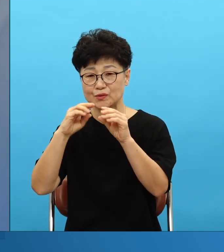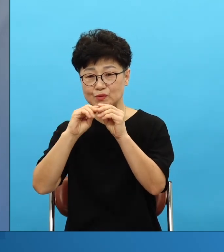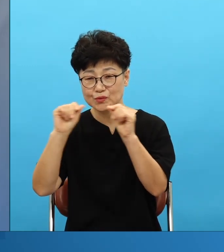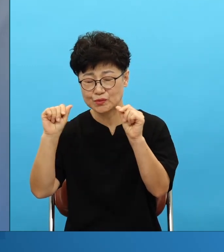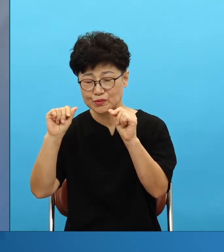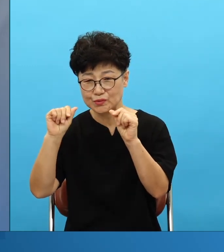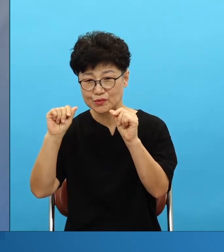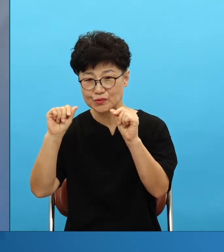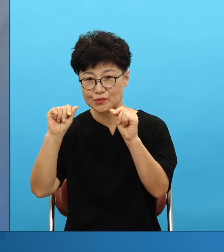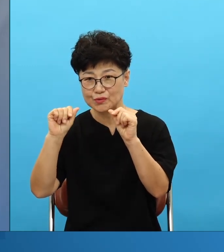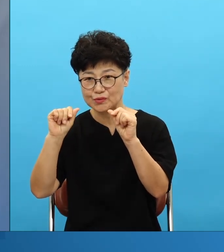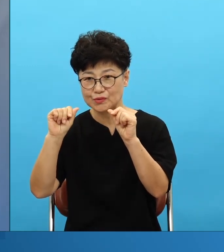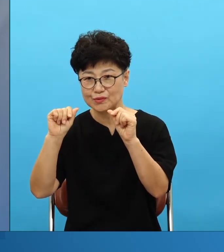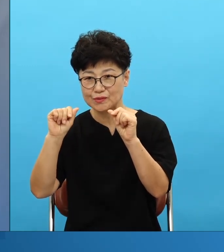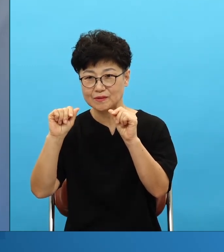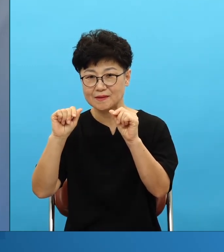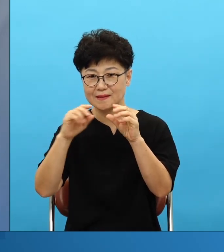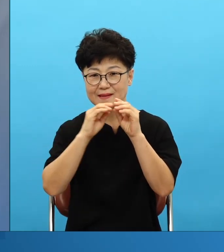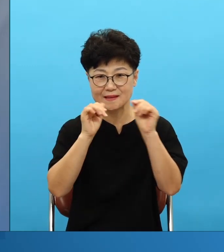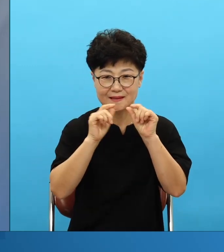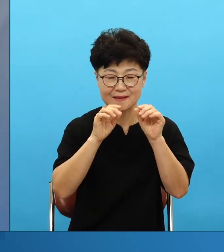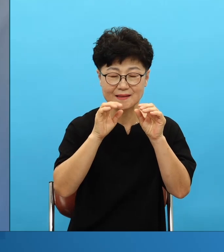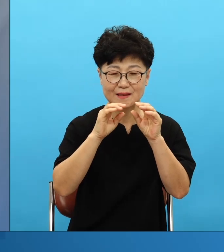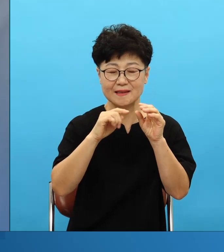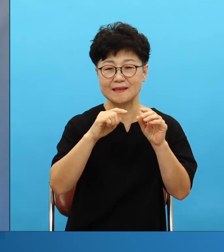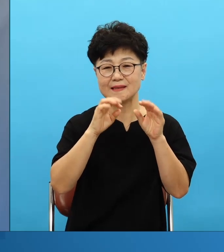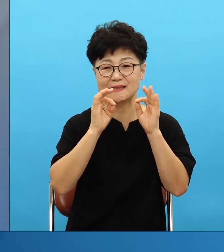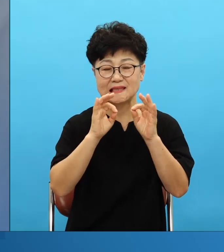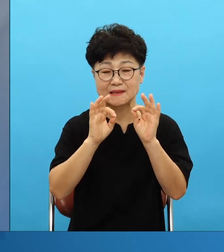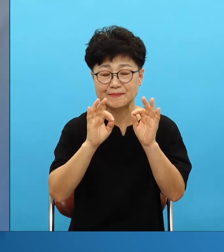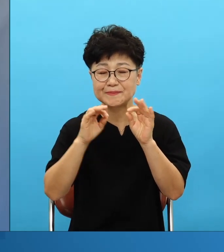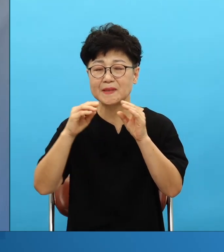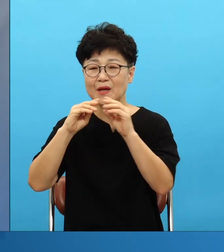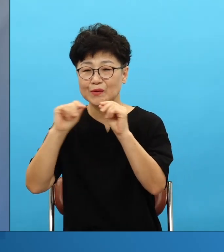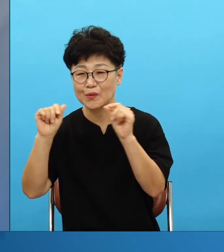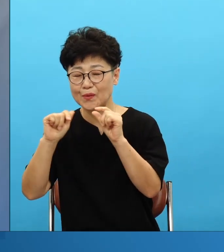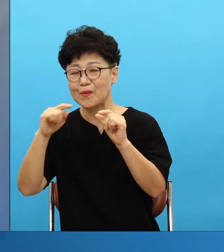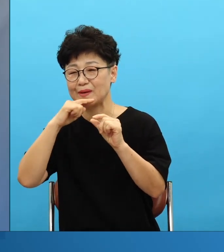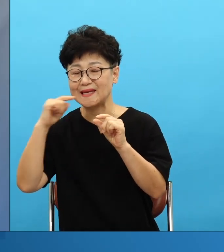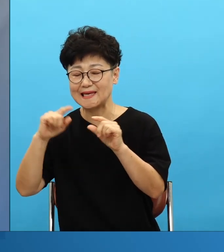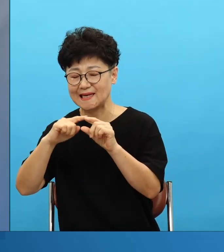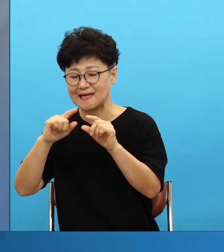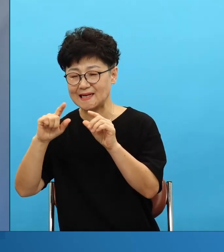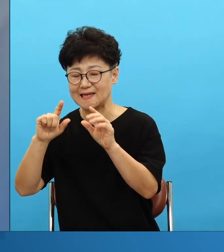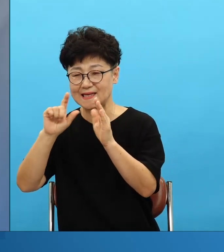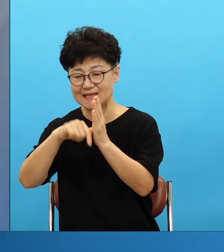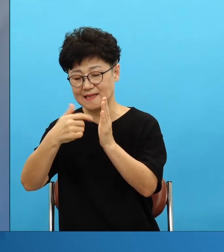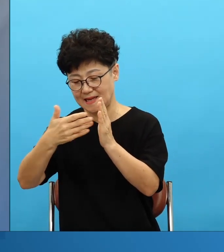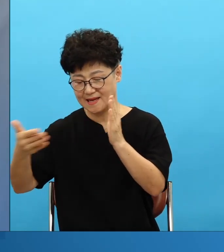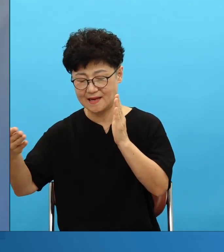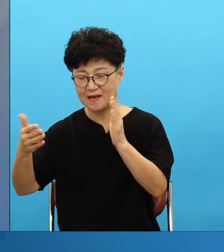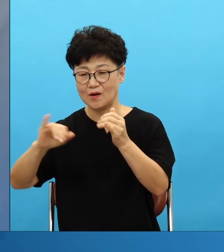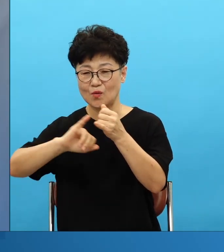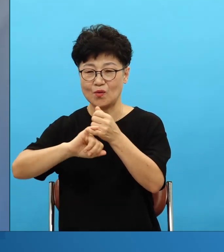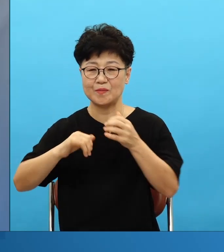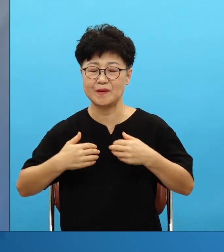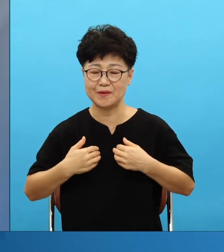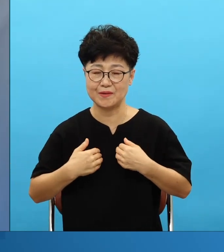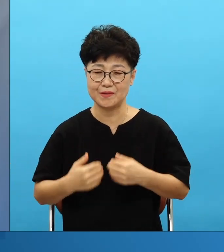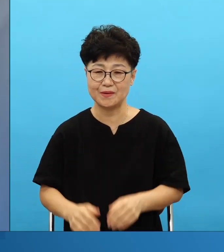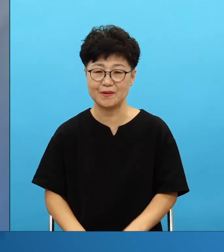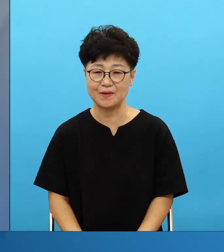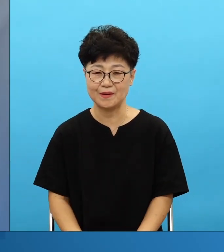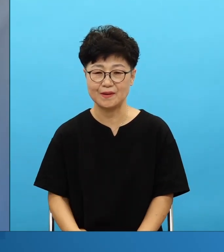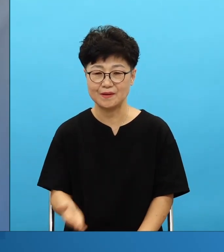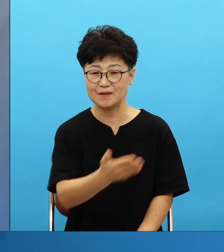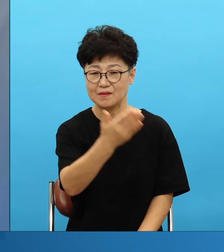3-day weekend. That's going to become a historic message. 그 미국에서는 확실하게 해야 됩니다. And so in America, we surely need to do that. 프로그램을 하지 말고 누리셔야 돼요.